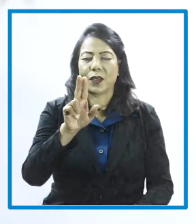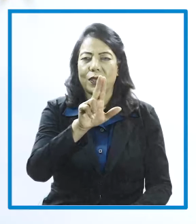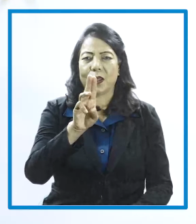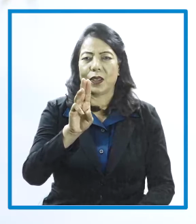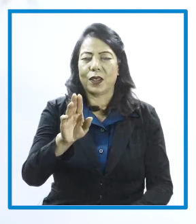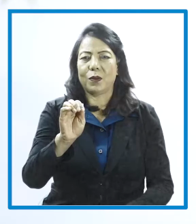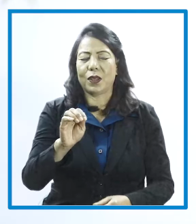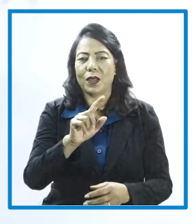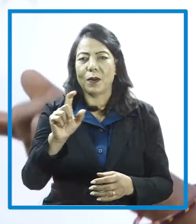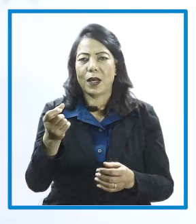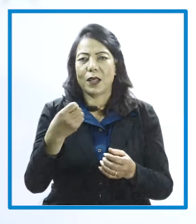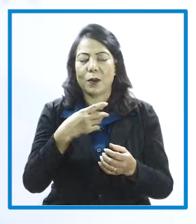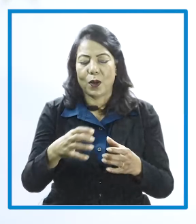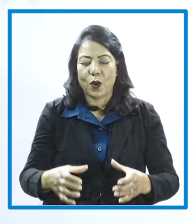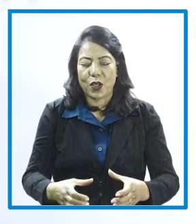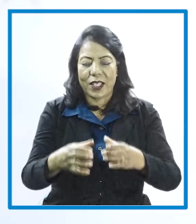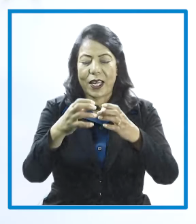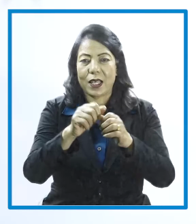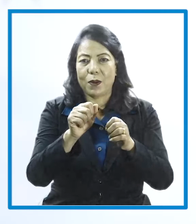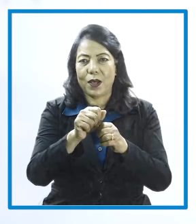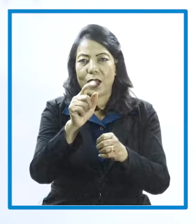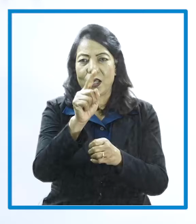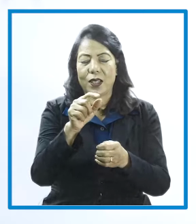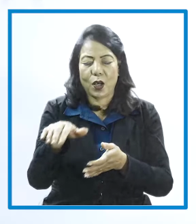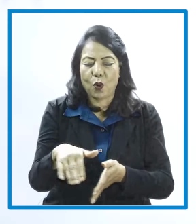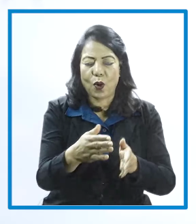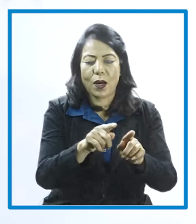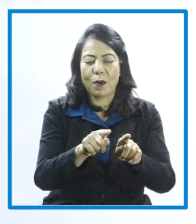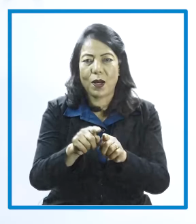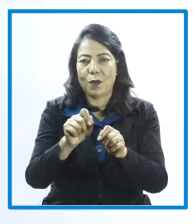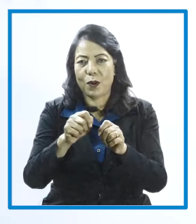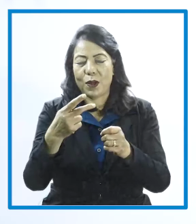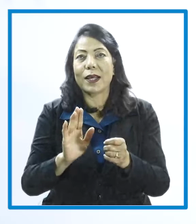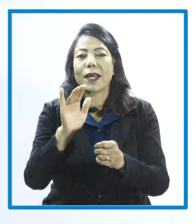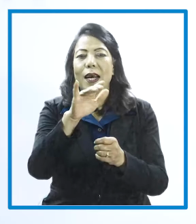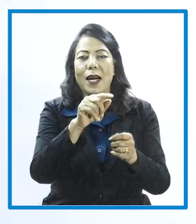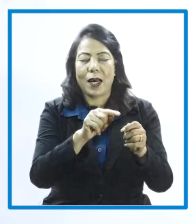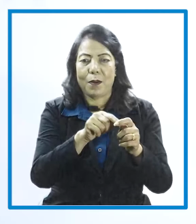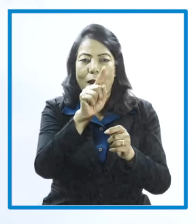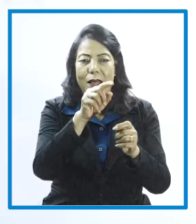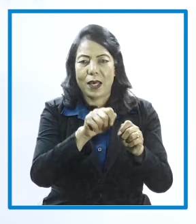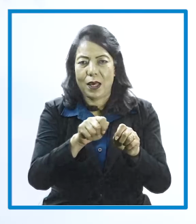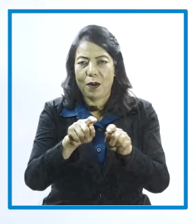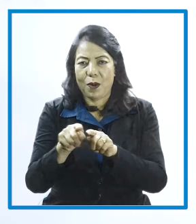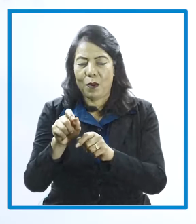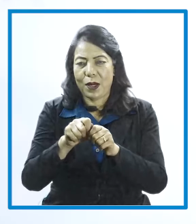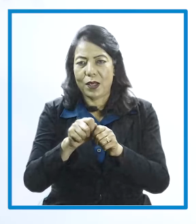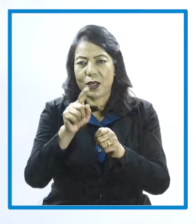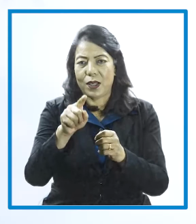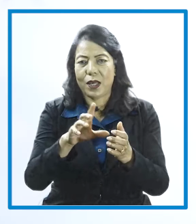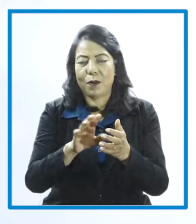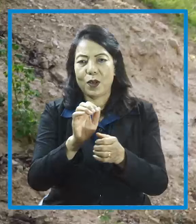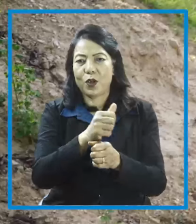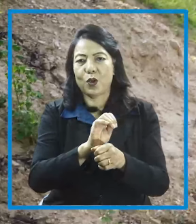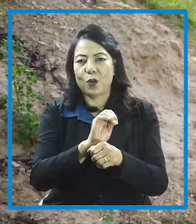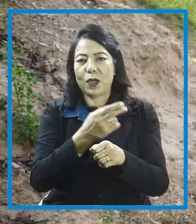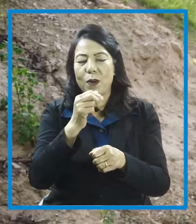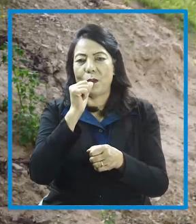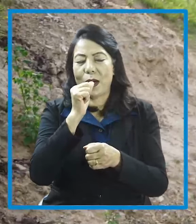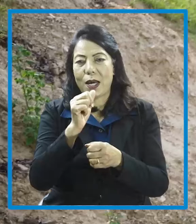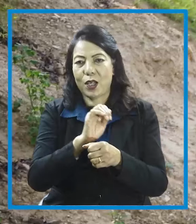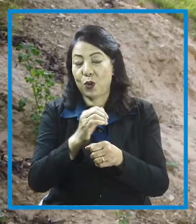ऋण नेपालले दिनुभएको हो त्यहाँ ट्याङ्की त्यत्रो बनाए उहाँ खोलामा पनि बनायो उहाँ डाँडामा पनि बनाएको छ त्यहाँबाट पो